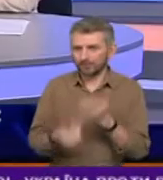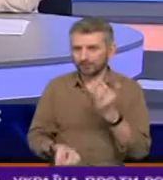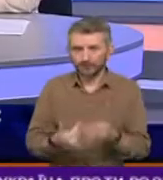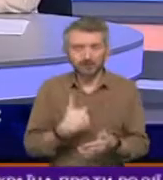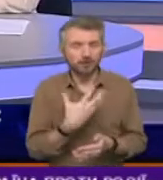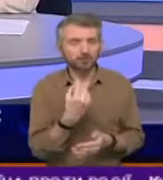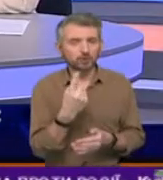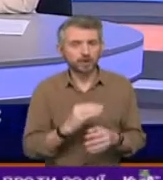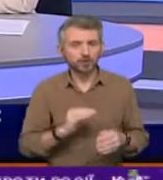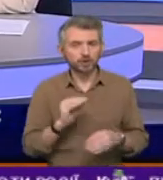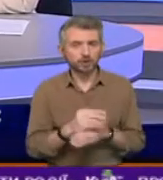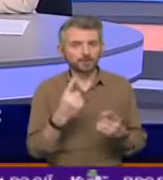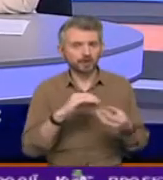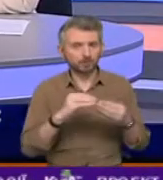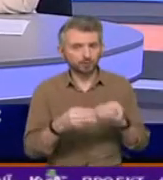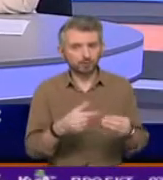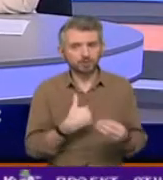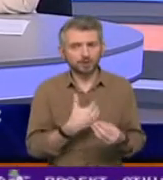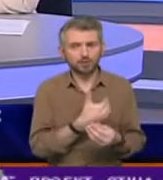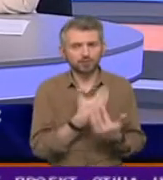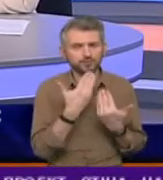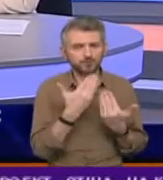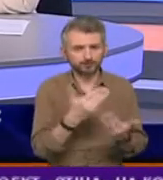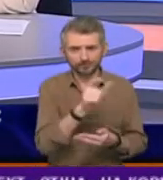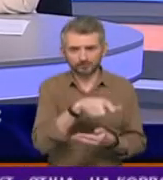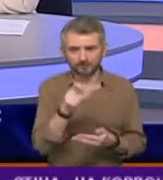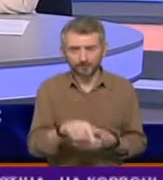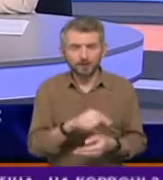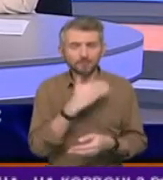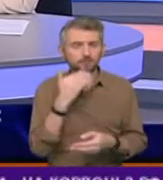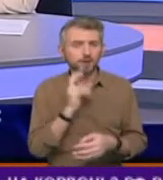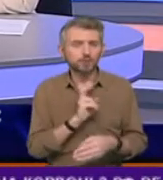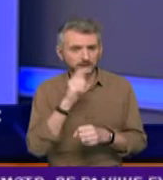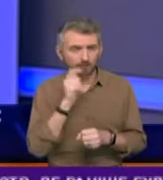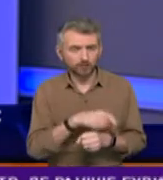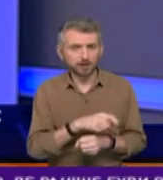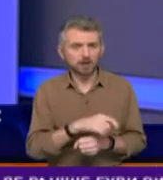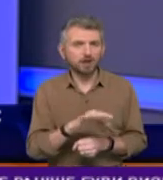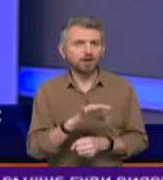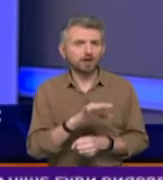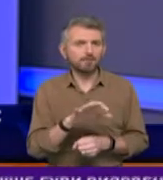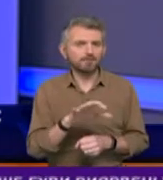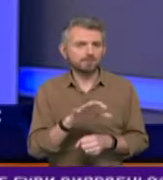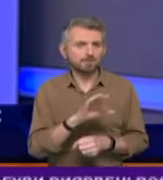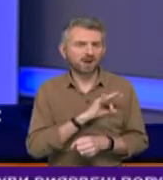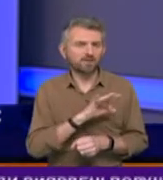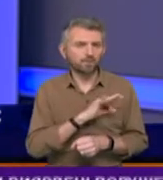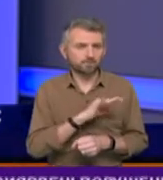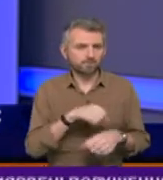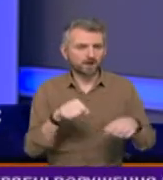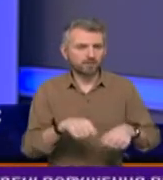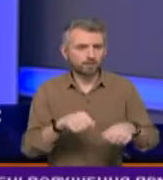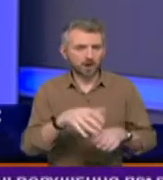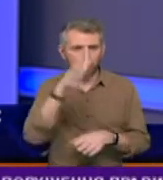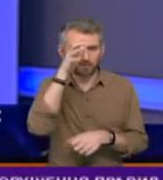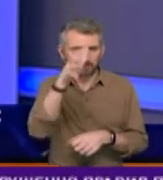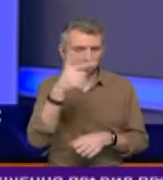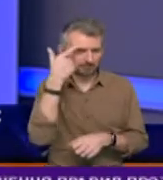Ну і плюс, порівняно з минулим роком, якщо ми вже зачепили тему реєстрації, важливо, що минулі роки у нас була така